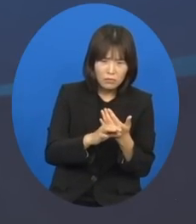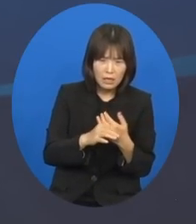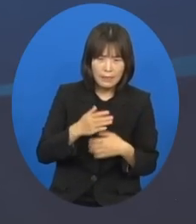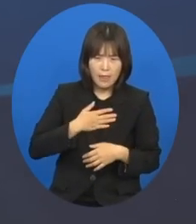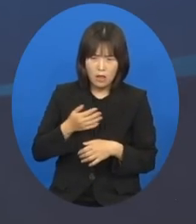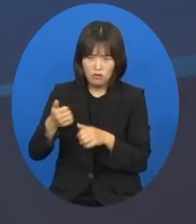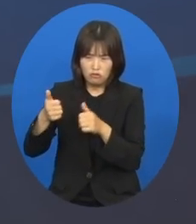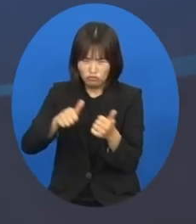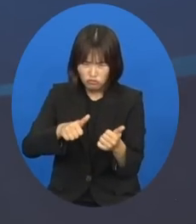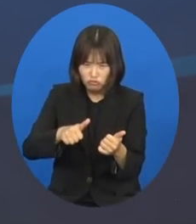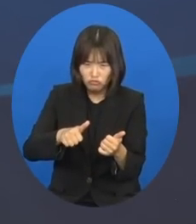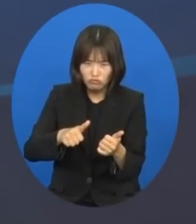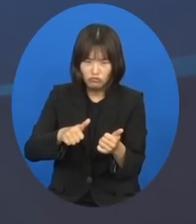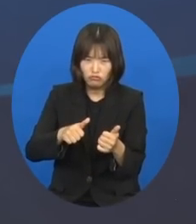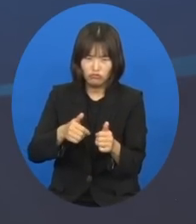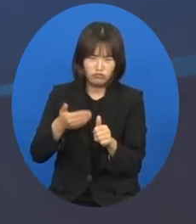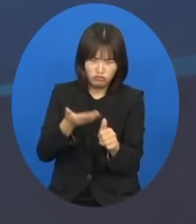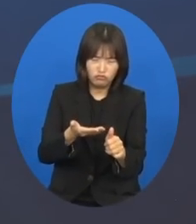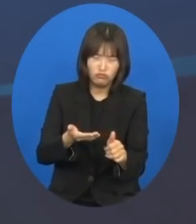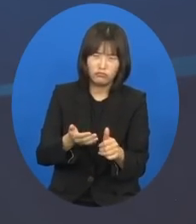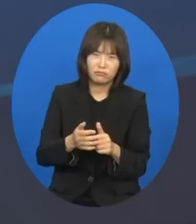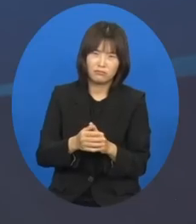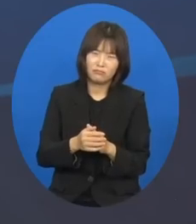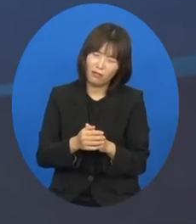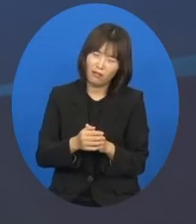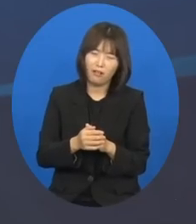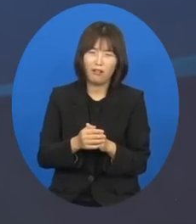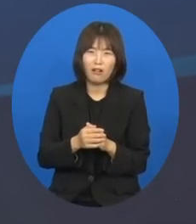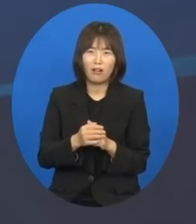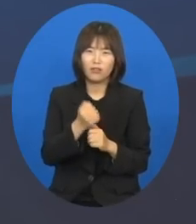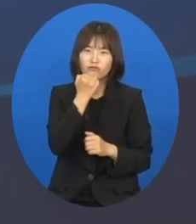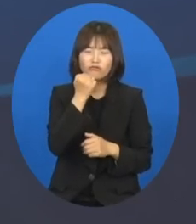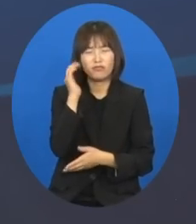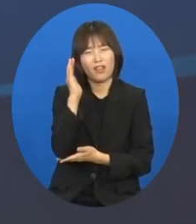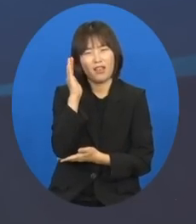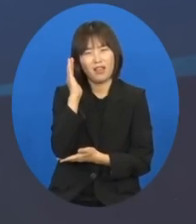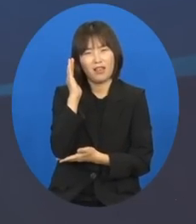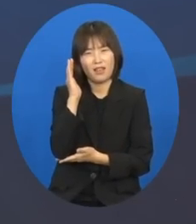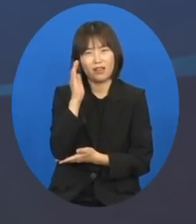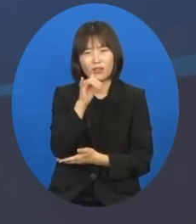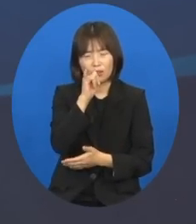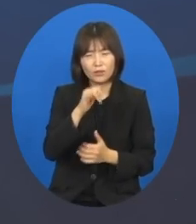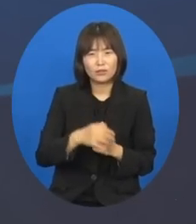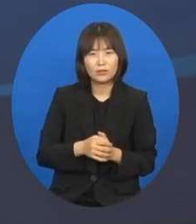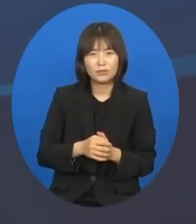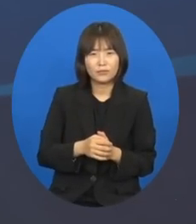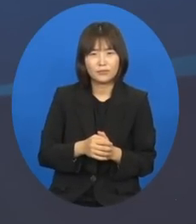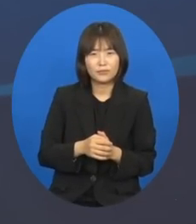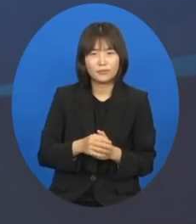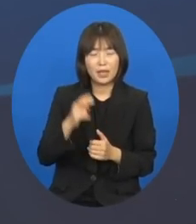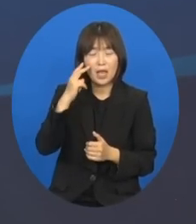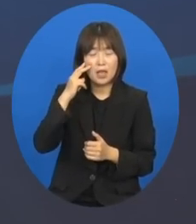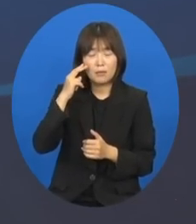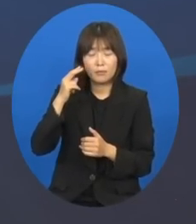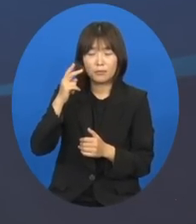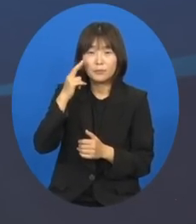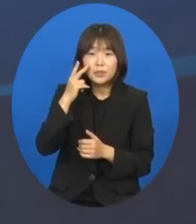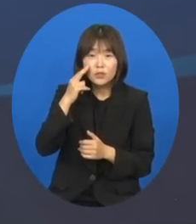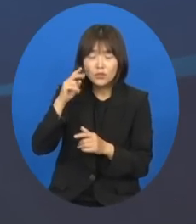이러면서 유머도 쓰고 협박도 하고 이민 생활이 힘들다고 죽지 마라